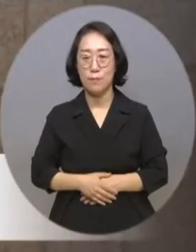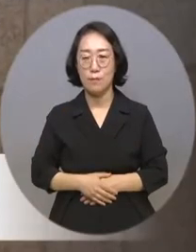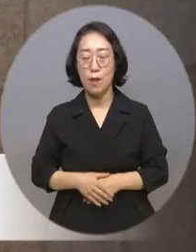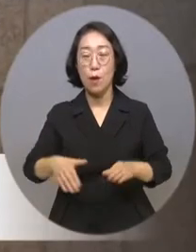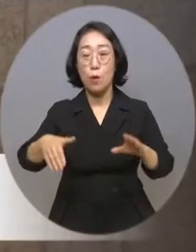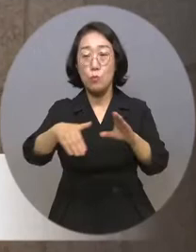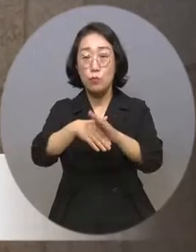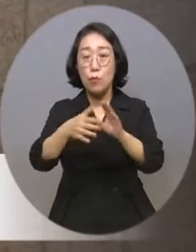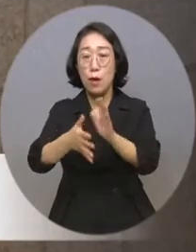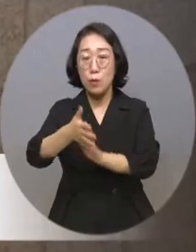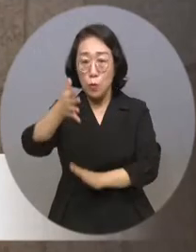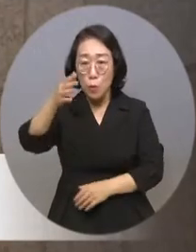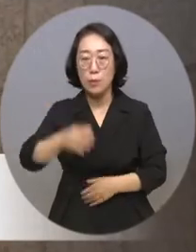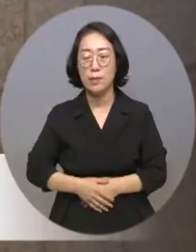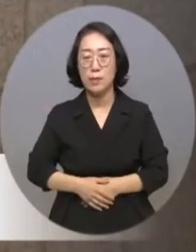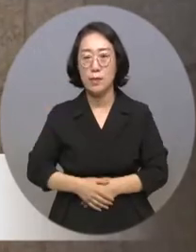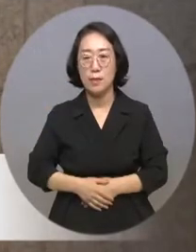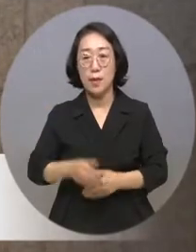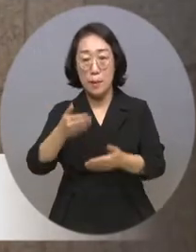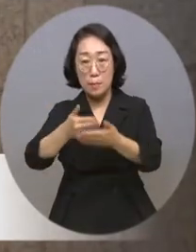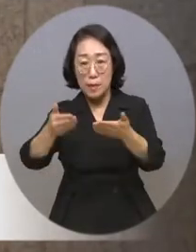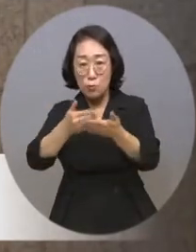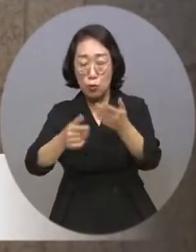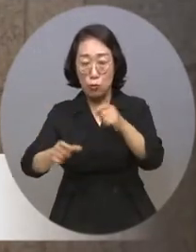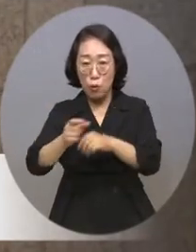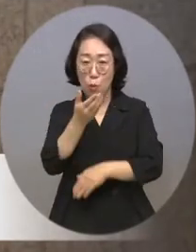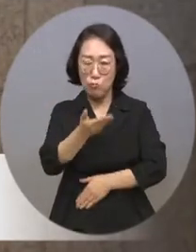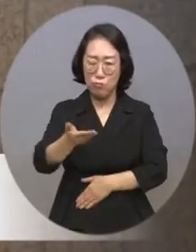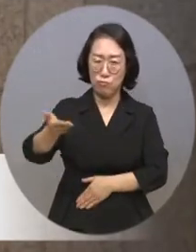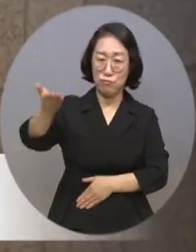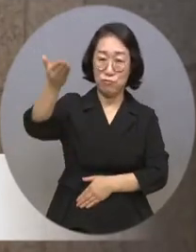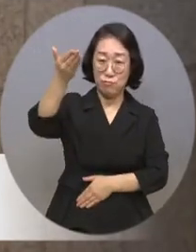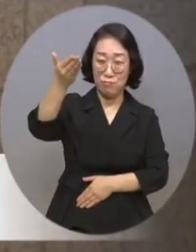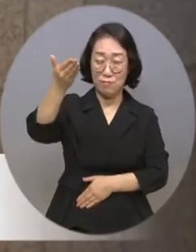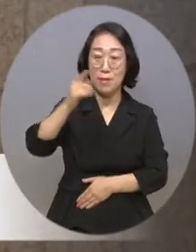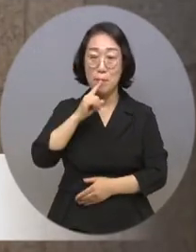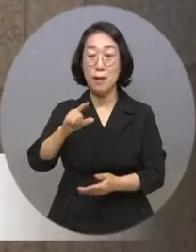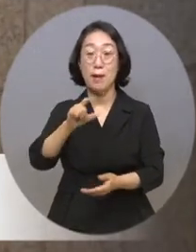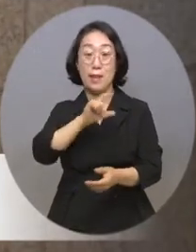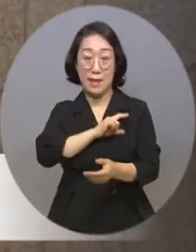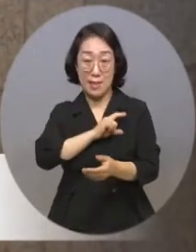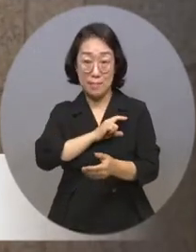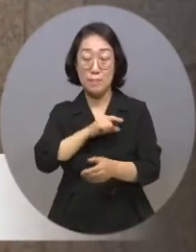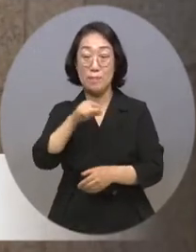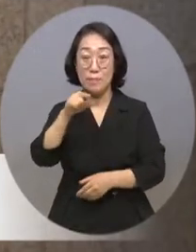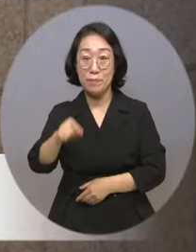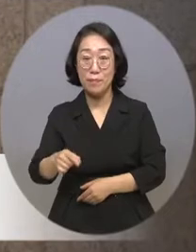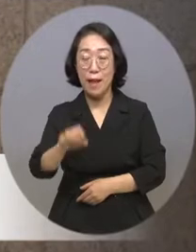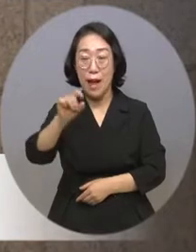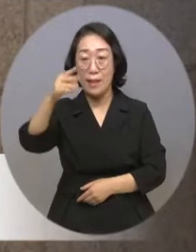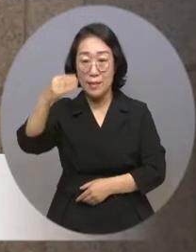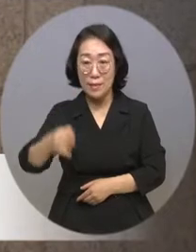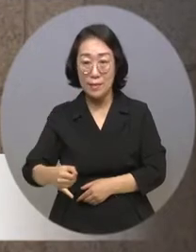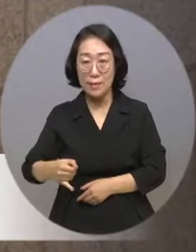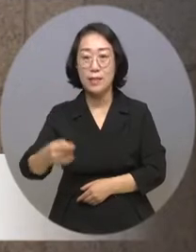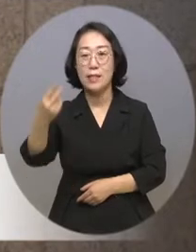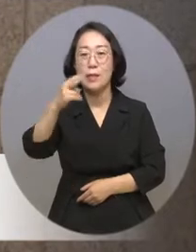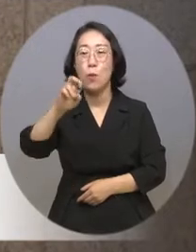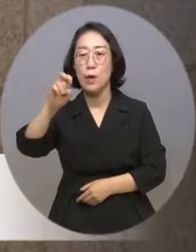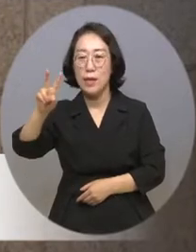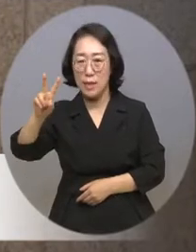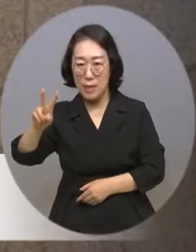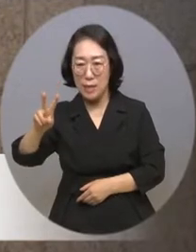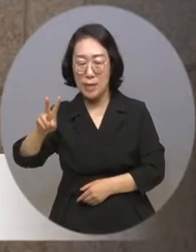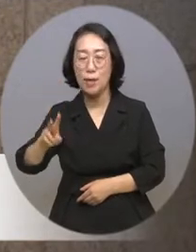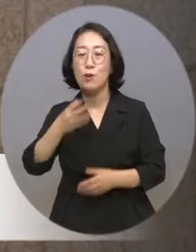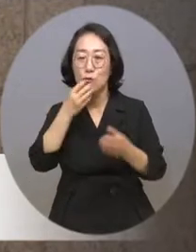문화도시 목포 미술로 비상하다는 주제로 아트 목포 2022가 열리고 있습니다. 진심으로